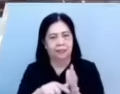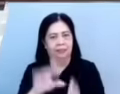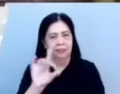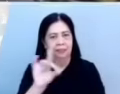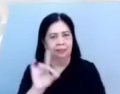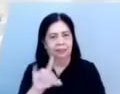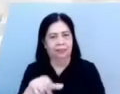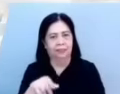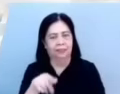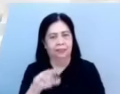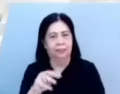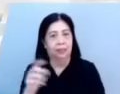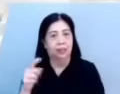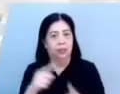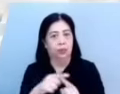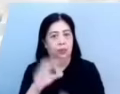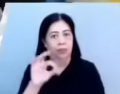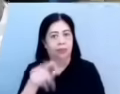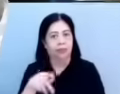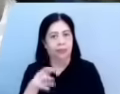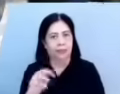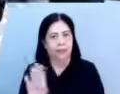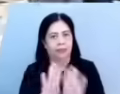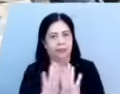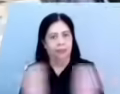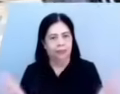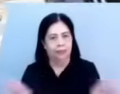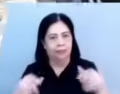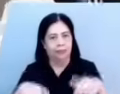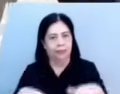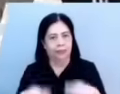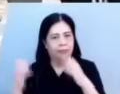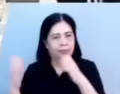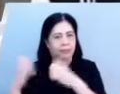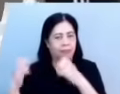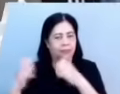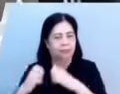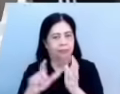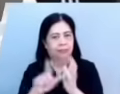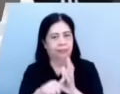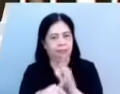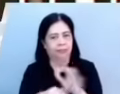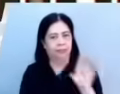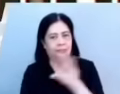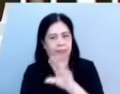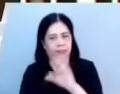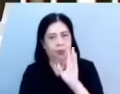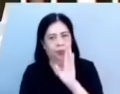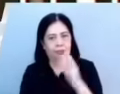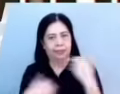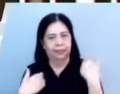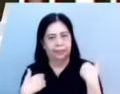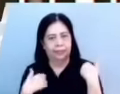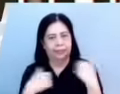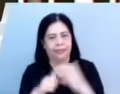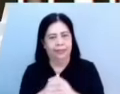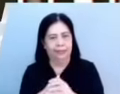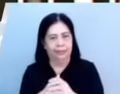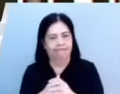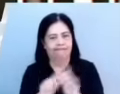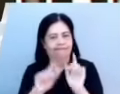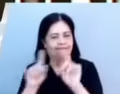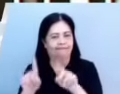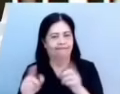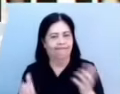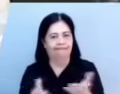hanggang 9 p.m. Bukas itong theme park, kaya naman inaasahan hanggang mamayang hapon ay marami rin ang magtutungo dito